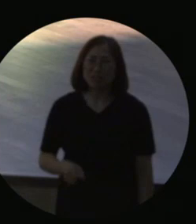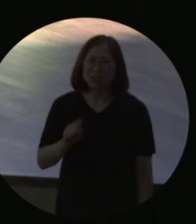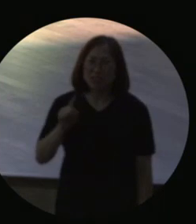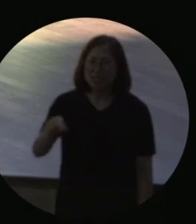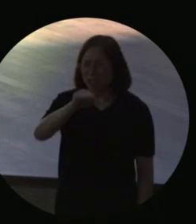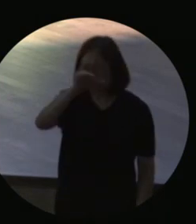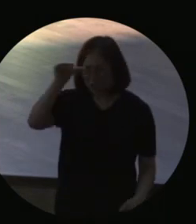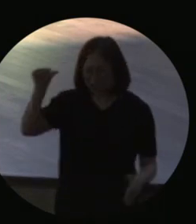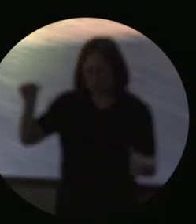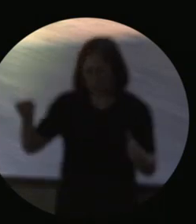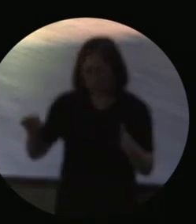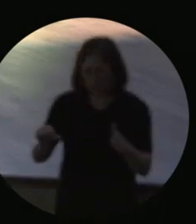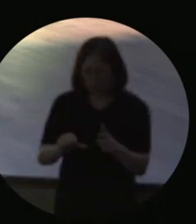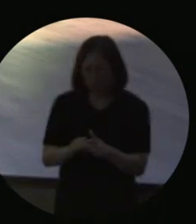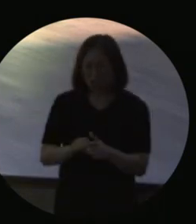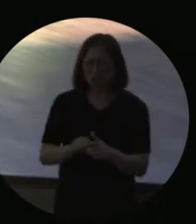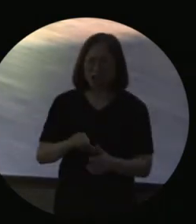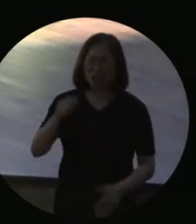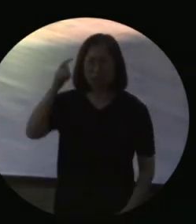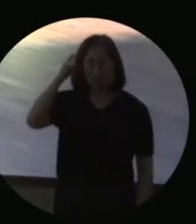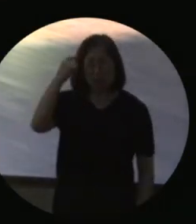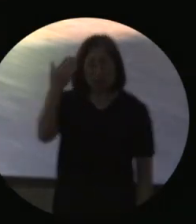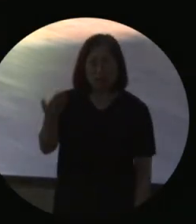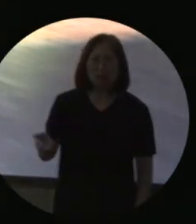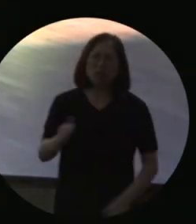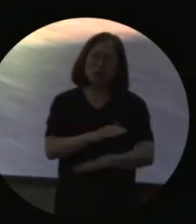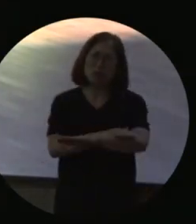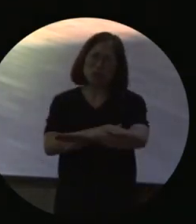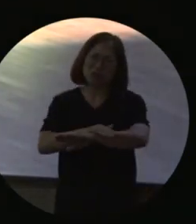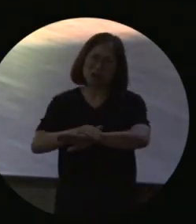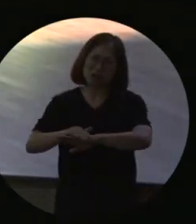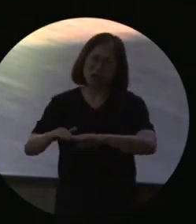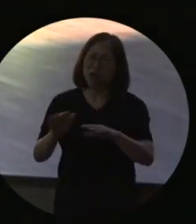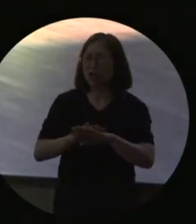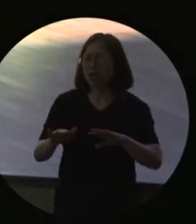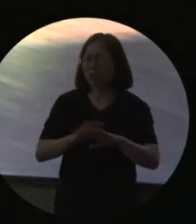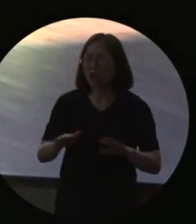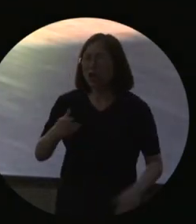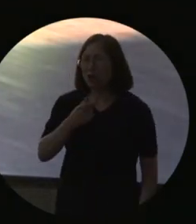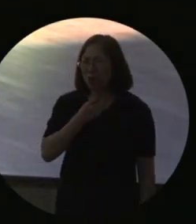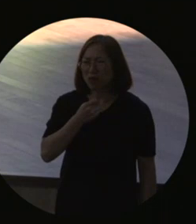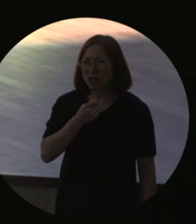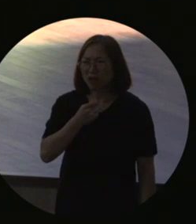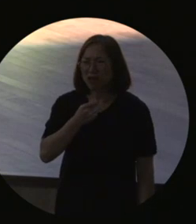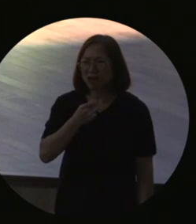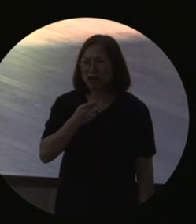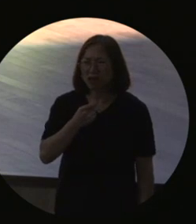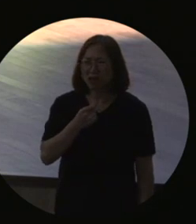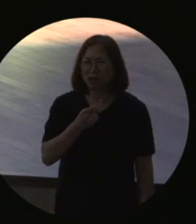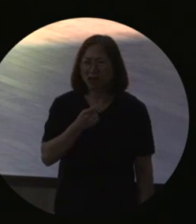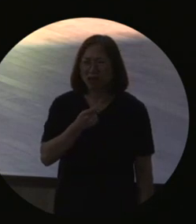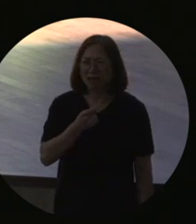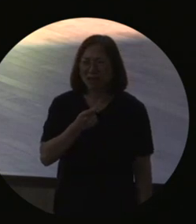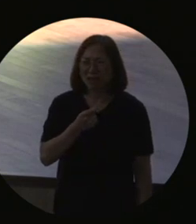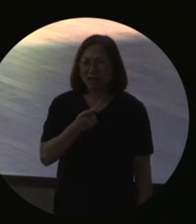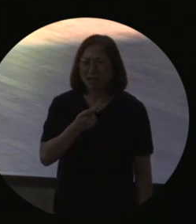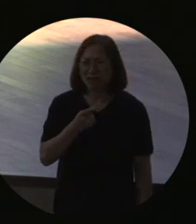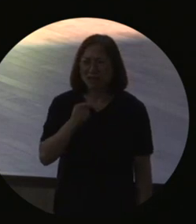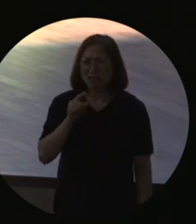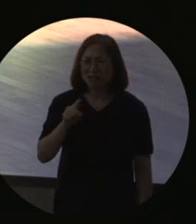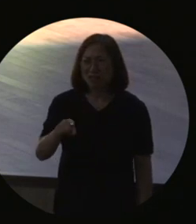이게 인생인 걸까? 잘 풀렸음 좋겠다.